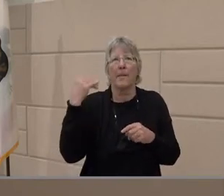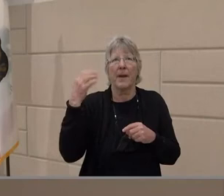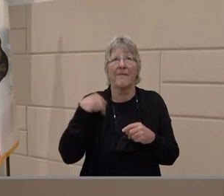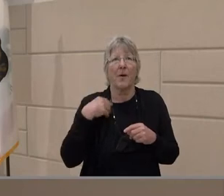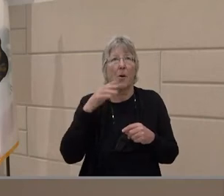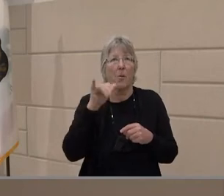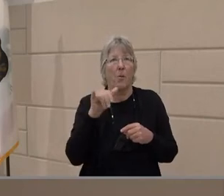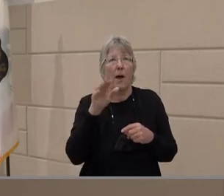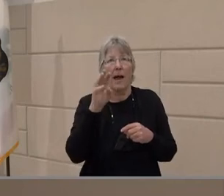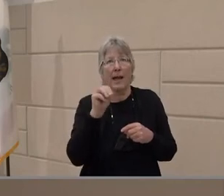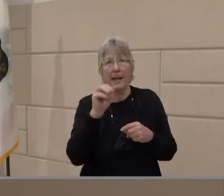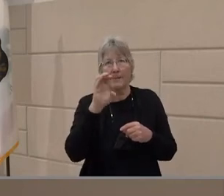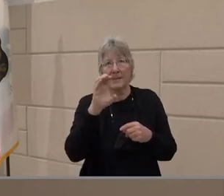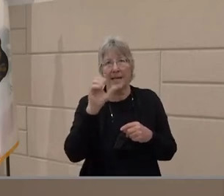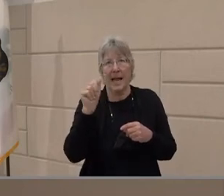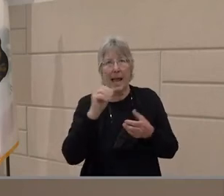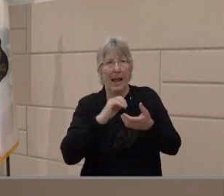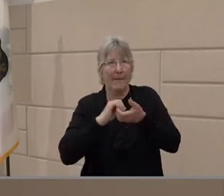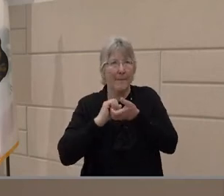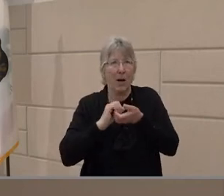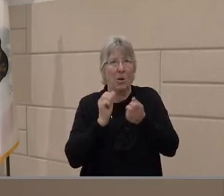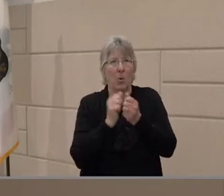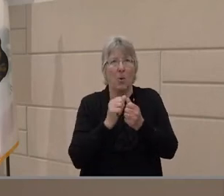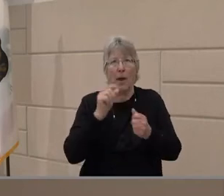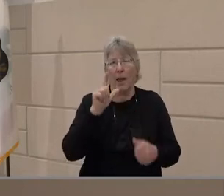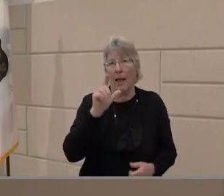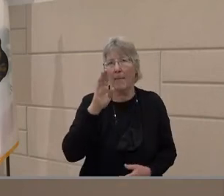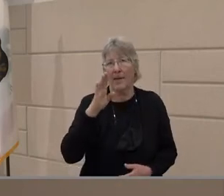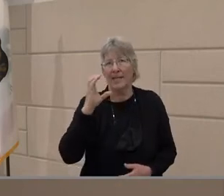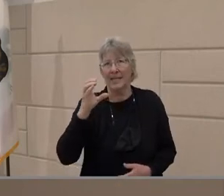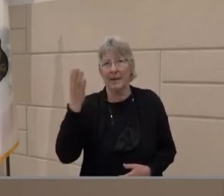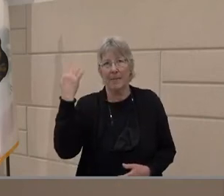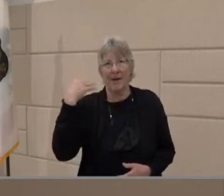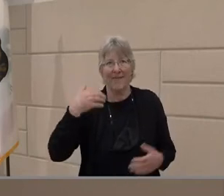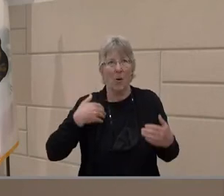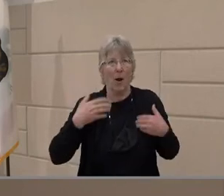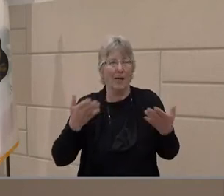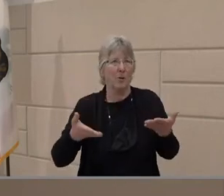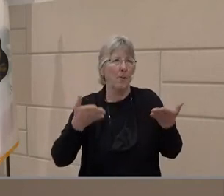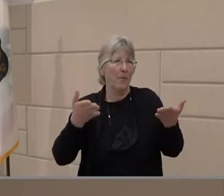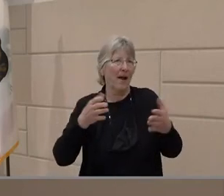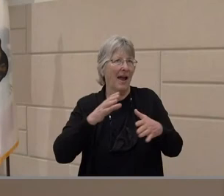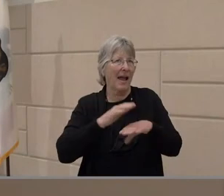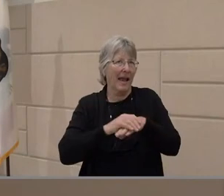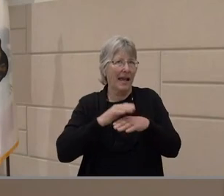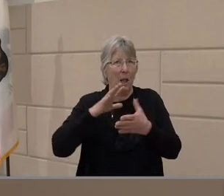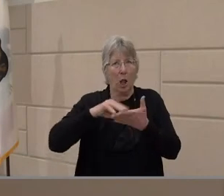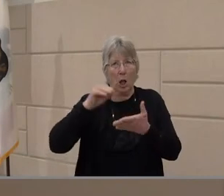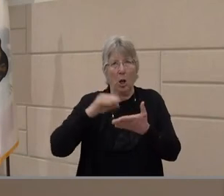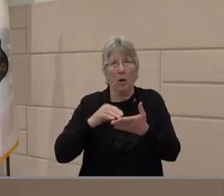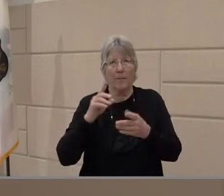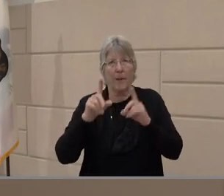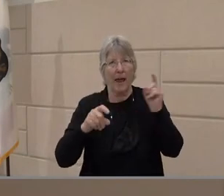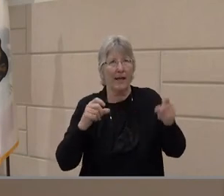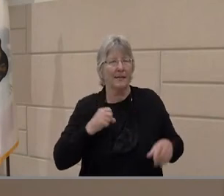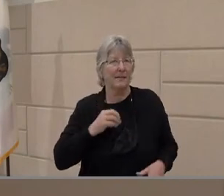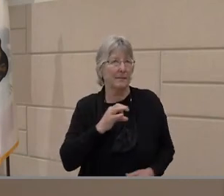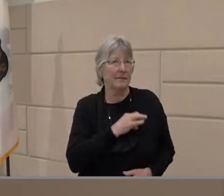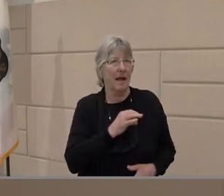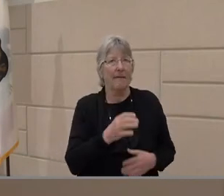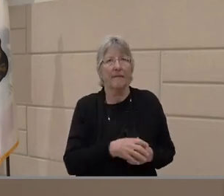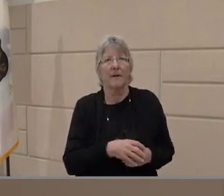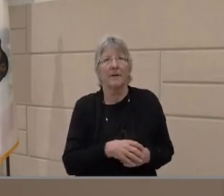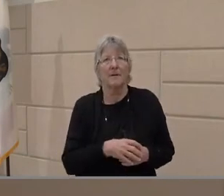าะกีบังการกิจกรรมวิธีการหาทางสำหรับช่วยเนี่ยเรียนภาษาอังกฤษนั่นนะว่าโ